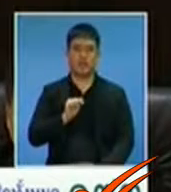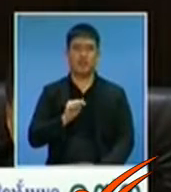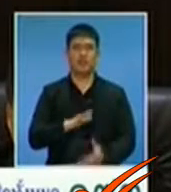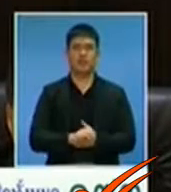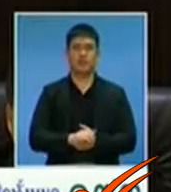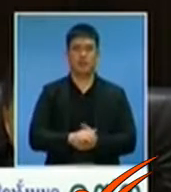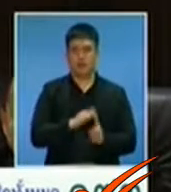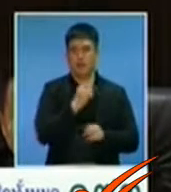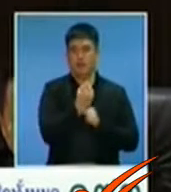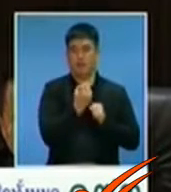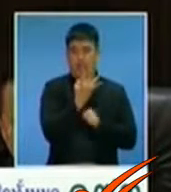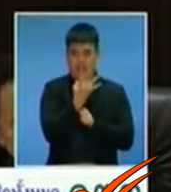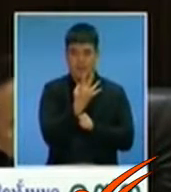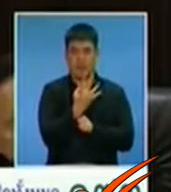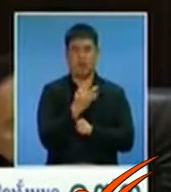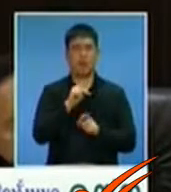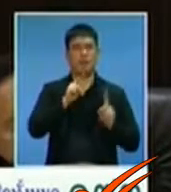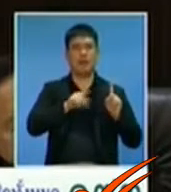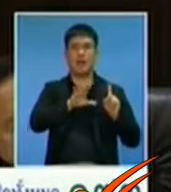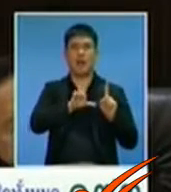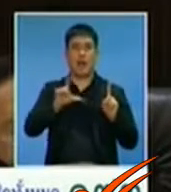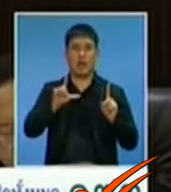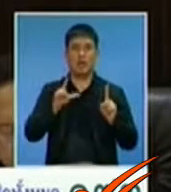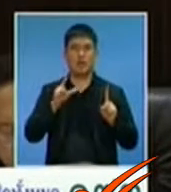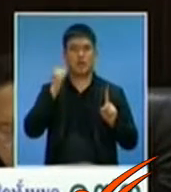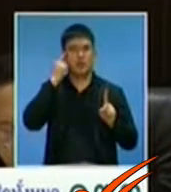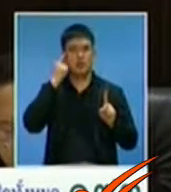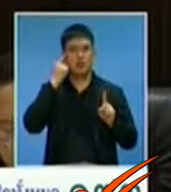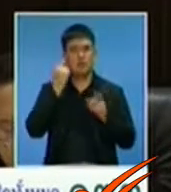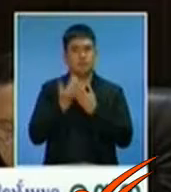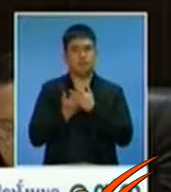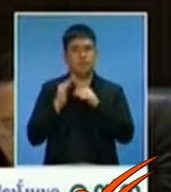4ปีพันล้านท่านเห็นว่าประเทศไทยเราเจริญน้อยลงไหมครับ